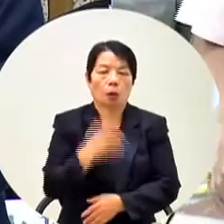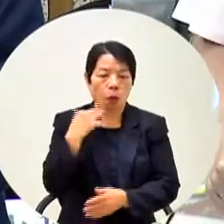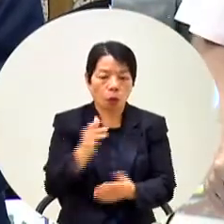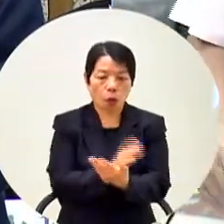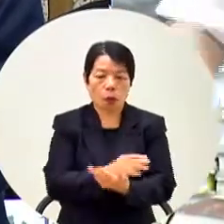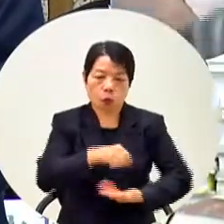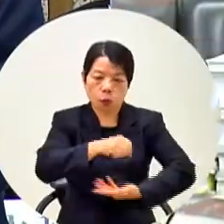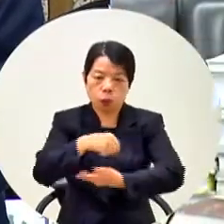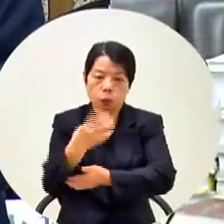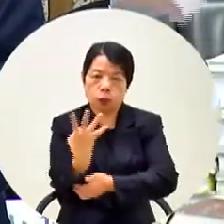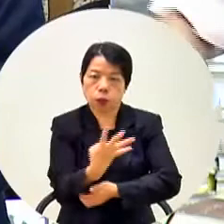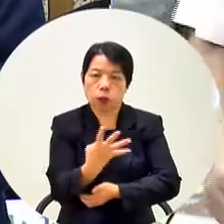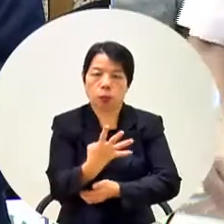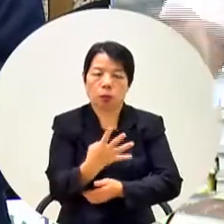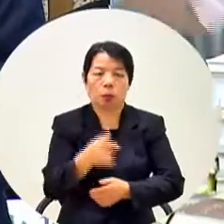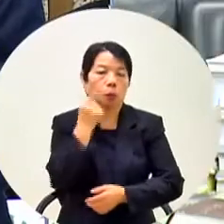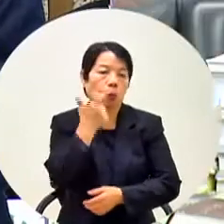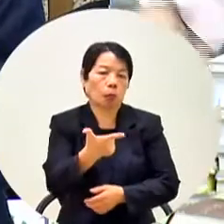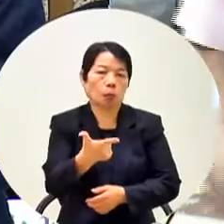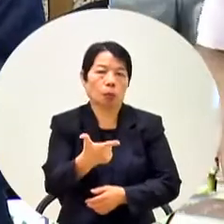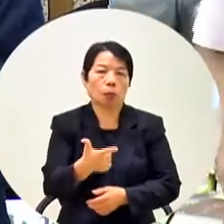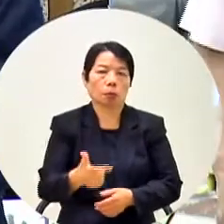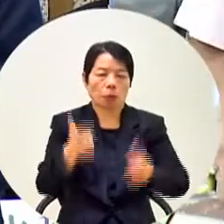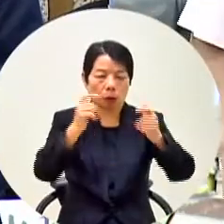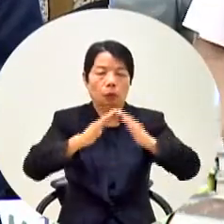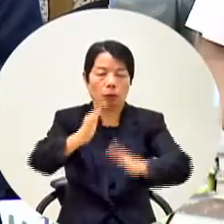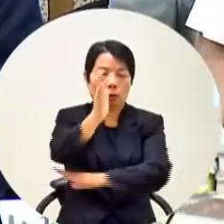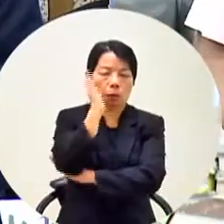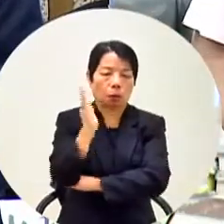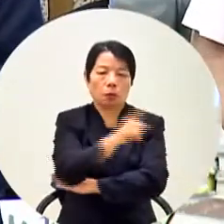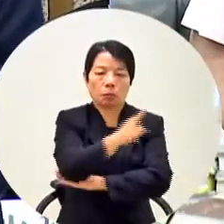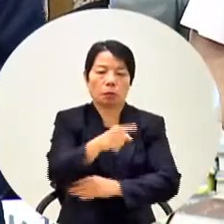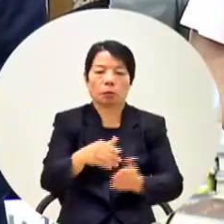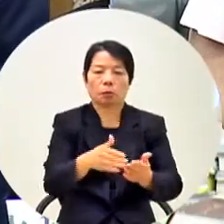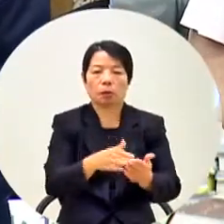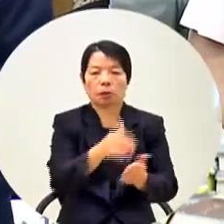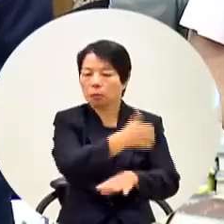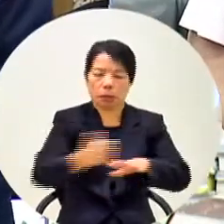月，市政府收收起来啦，外包我来做啦。